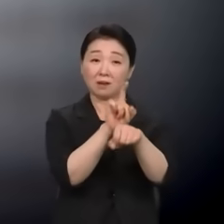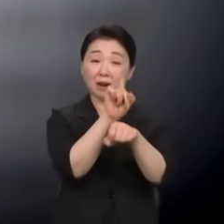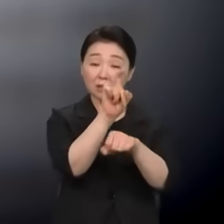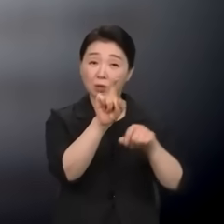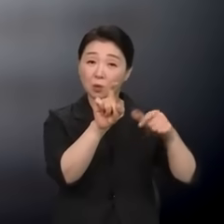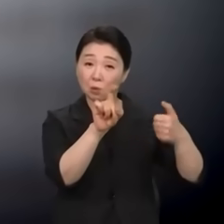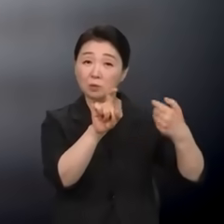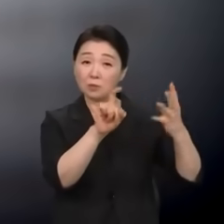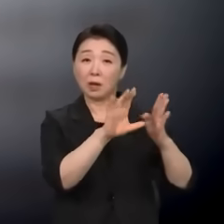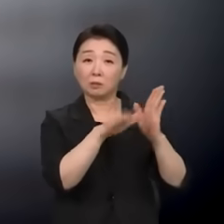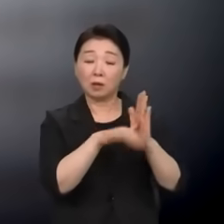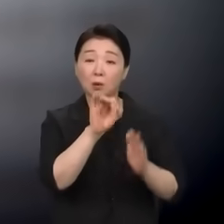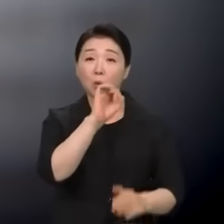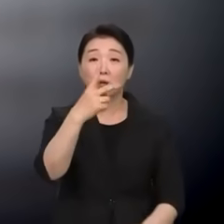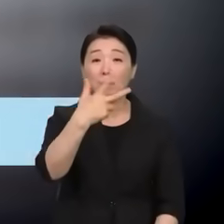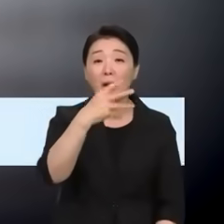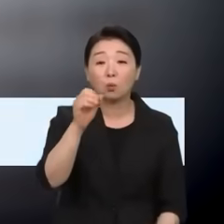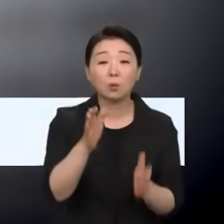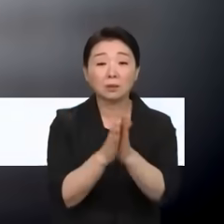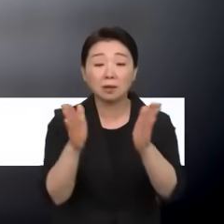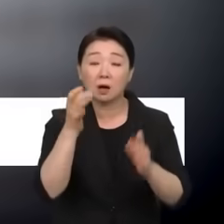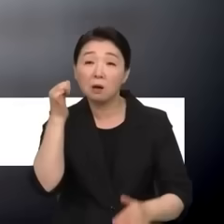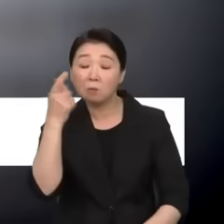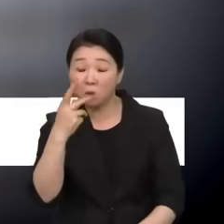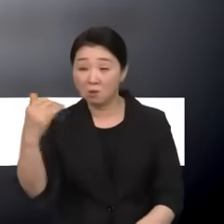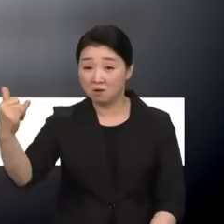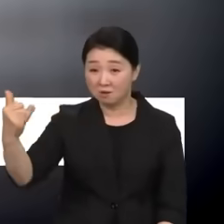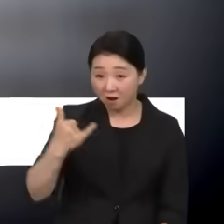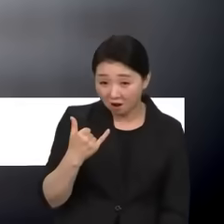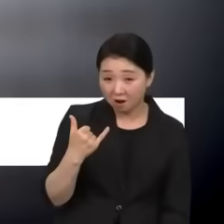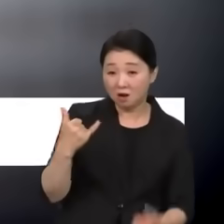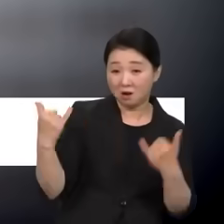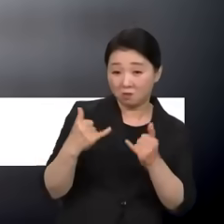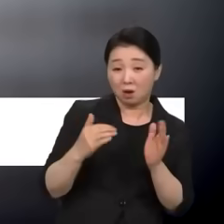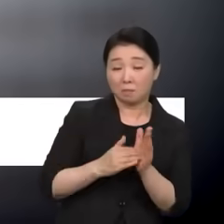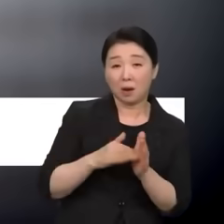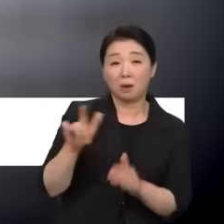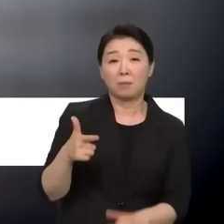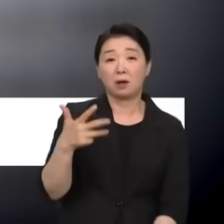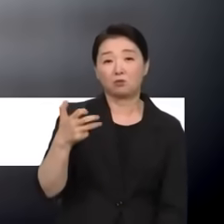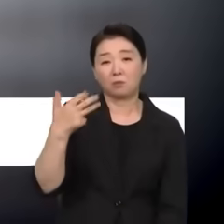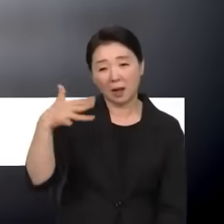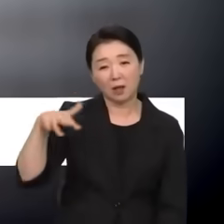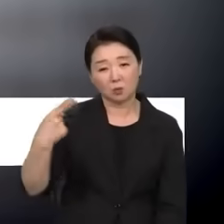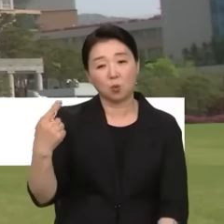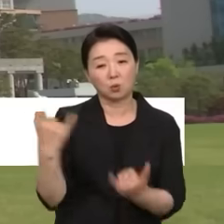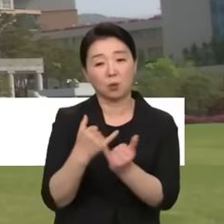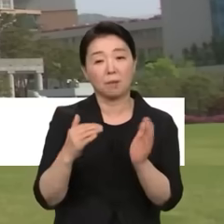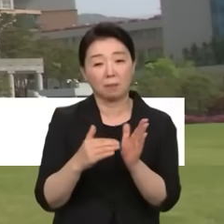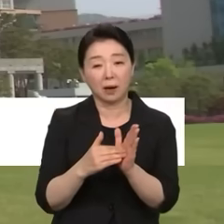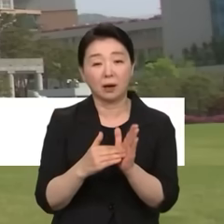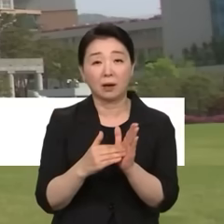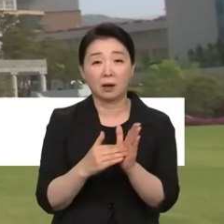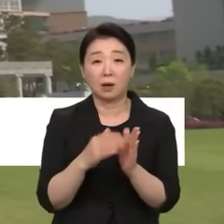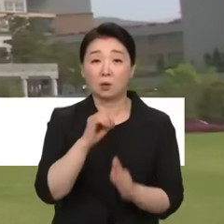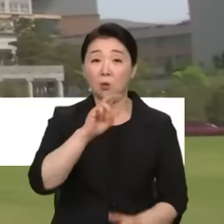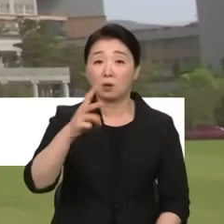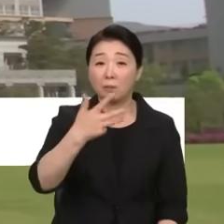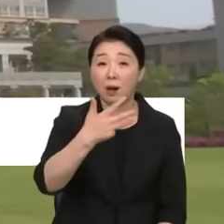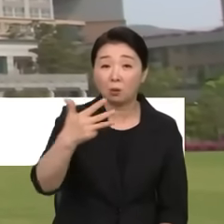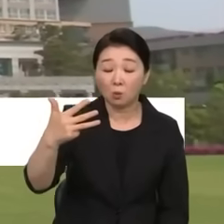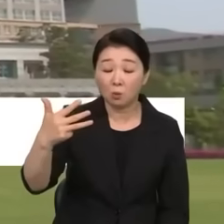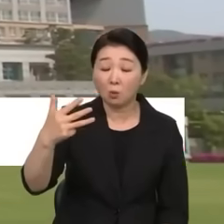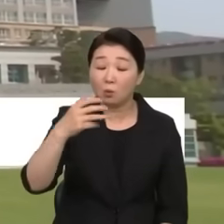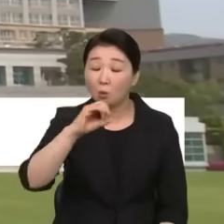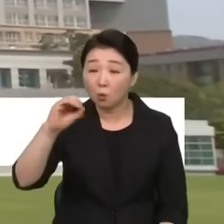54분 02800으로 시작하는 번호로 걸려온 전화를 받아 168초 동안 통화했습니다. 02800으로